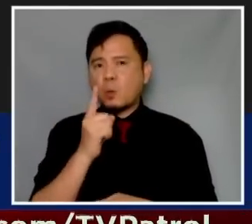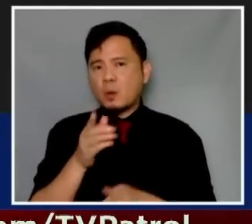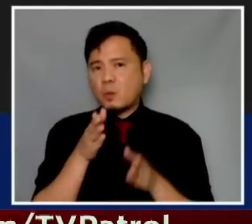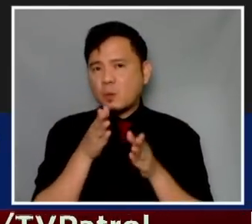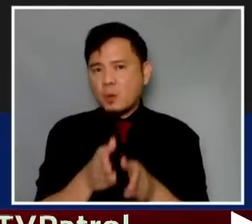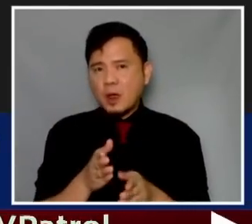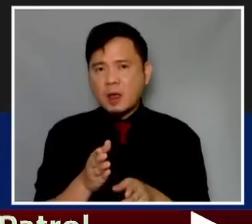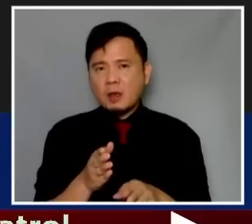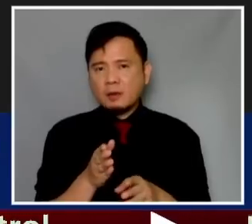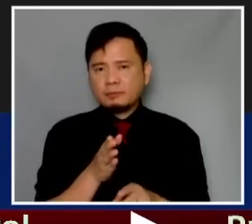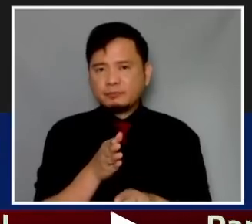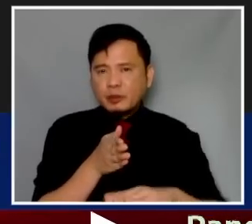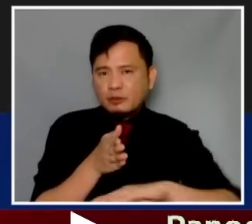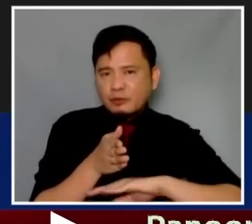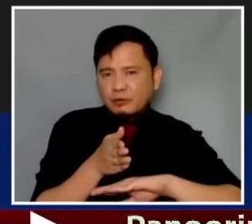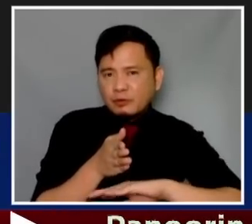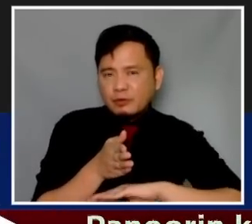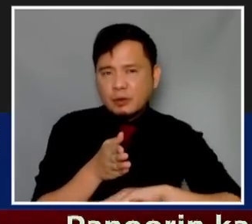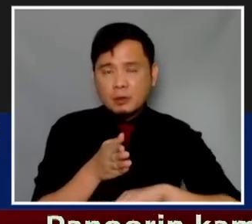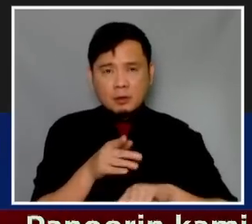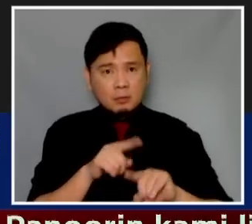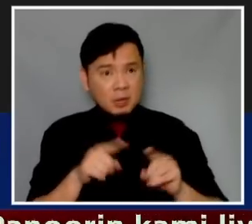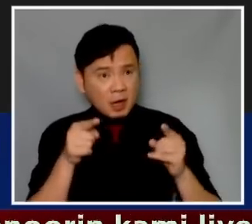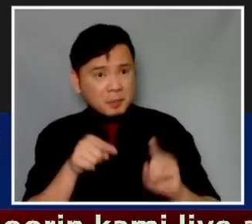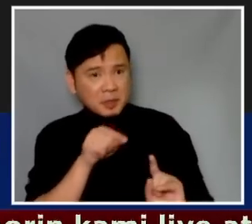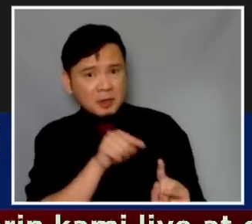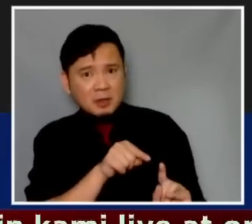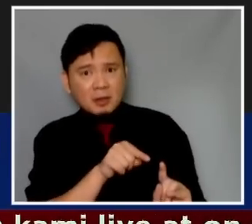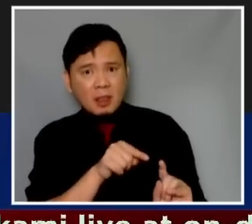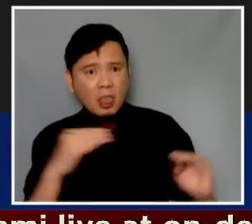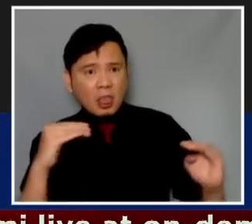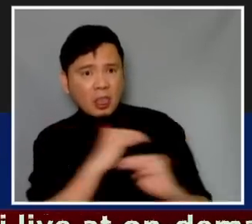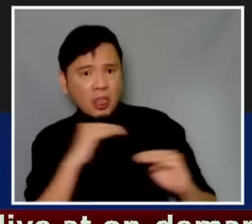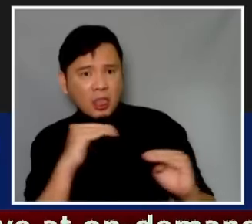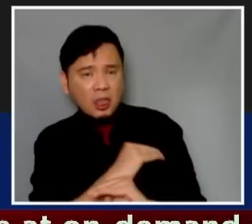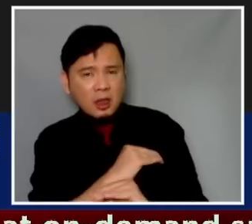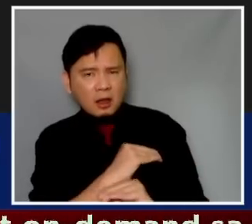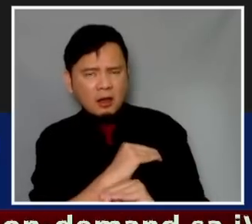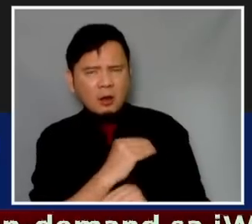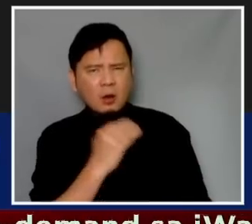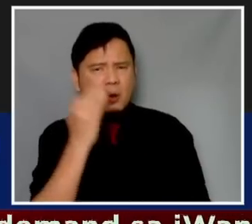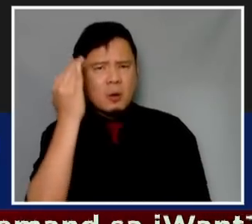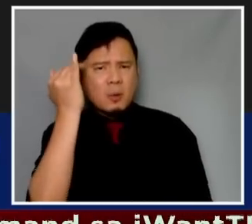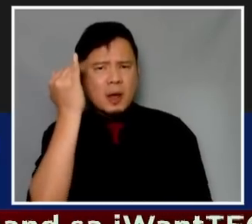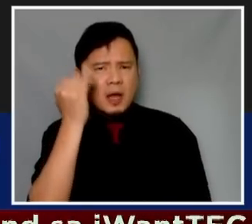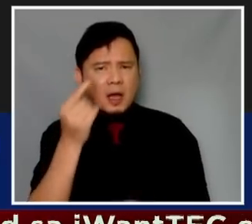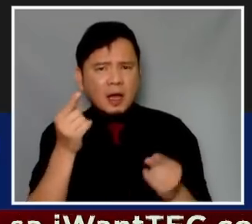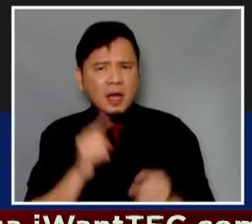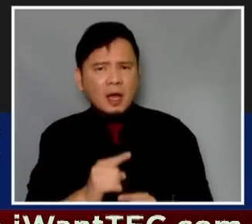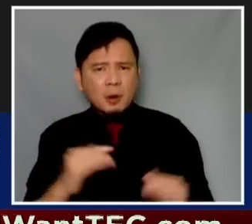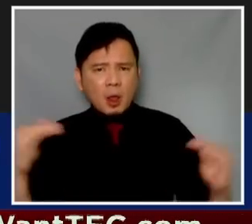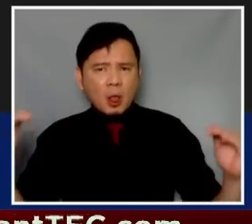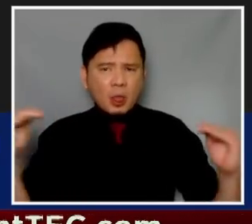ko nga, so ano nangyari kung one-way moving traffic lang yan, bakit